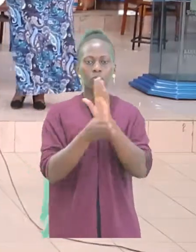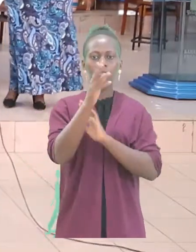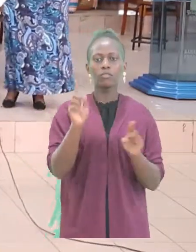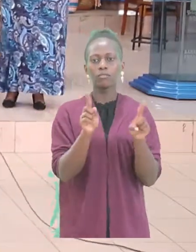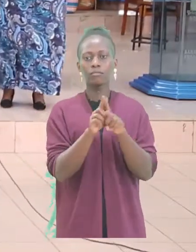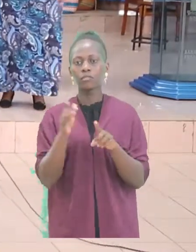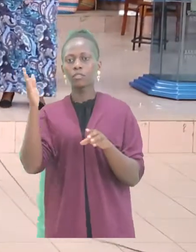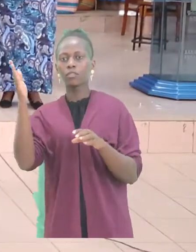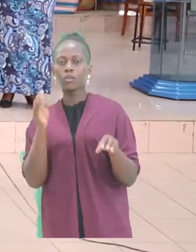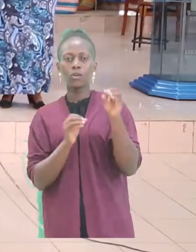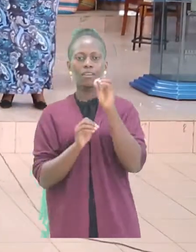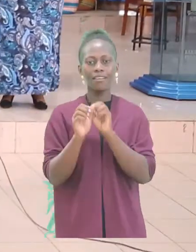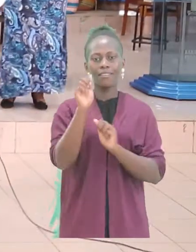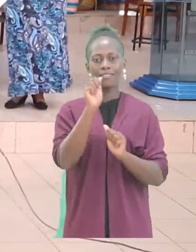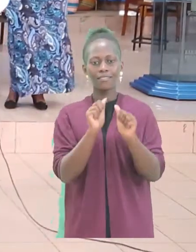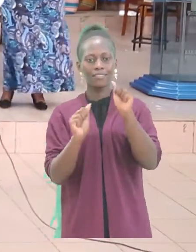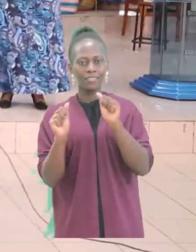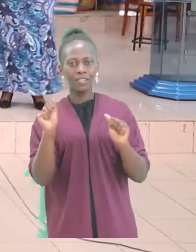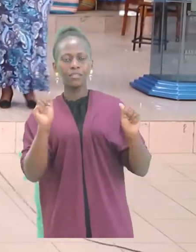kuna Mungu kama wewe Baba,